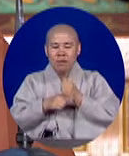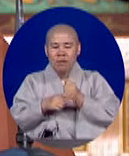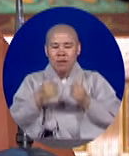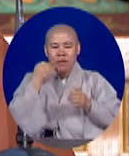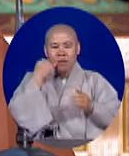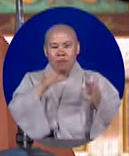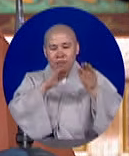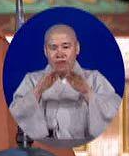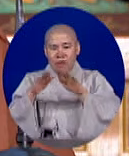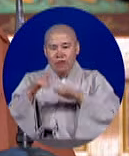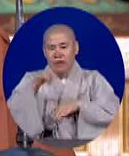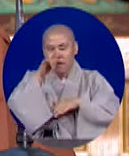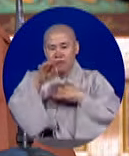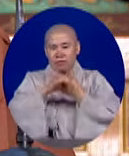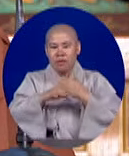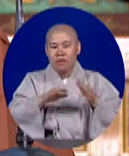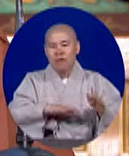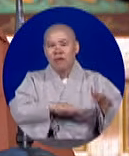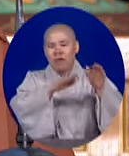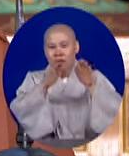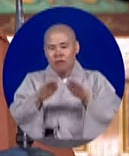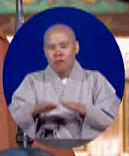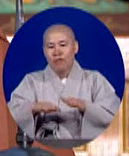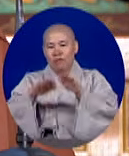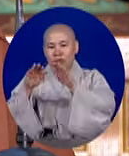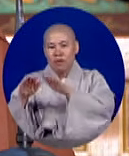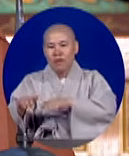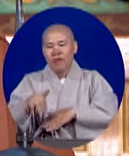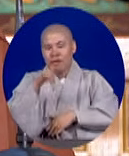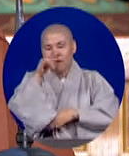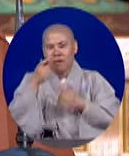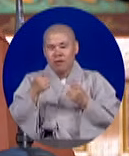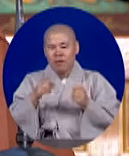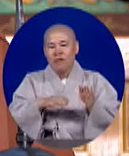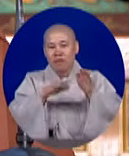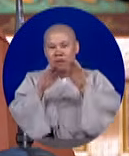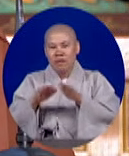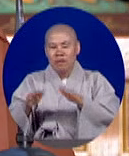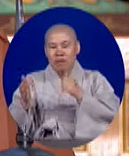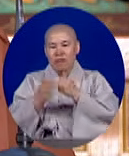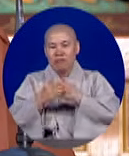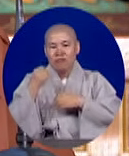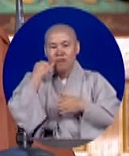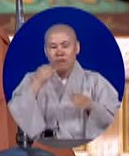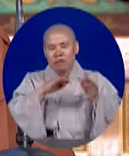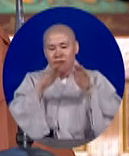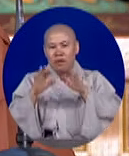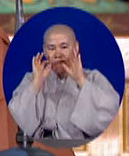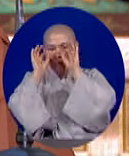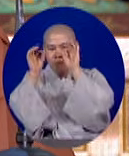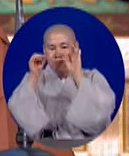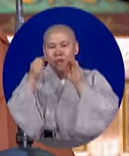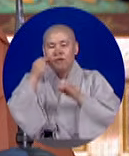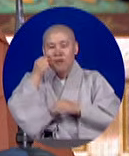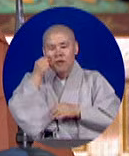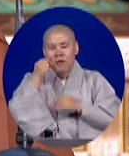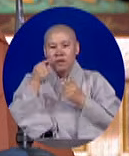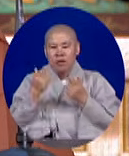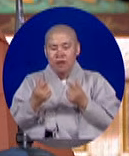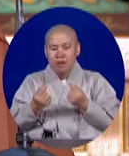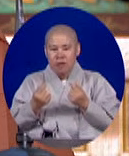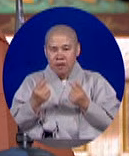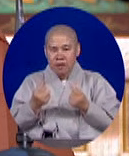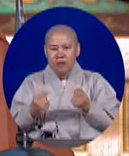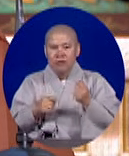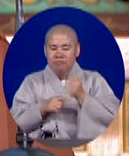바다가 있으면 의뢰의 파도가 있듯이 파도 때문에 바다를 못 보는 것과 같다 이